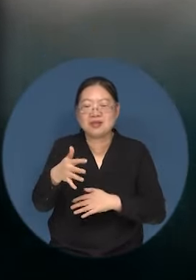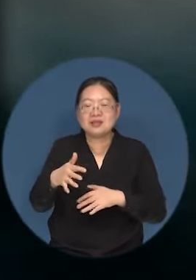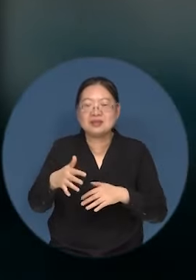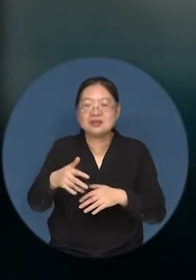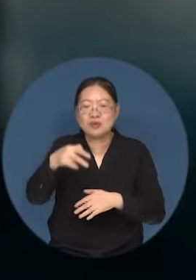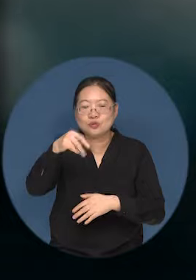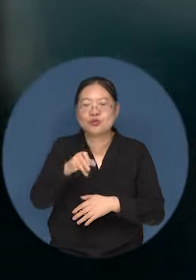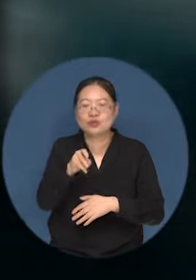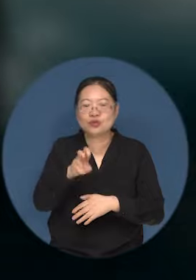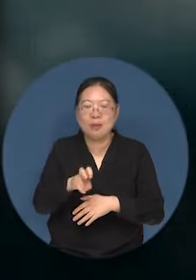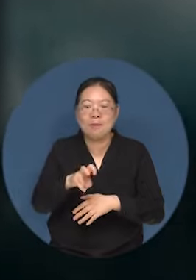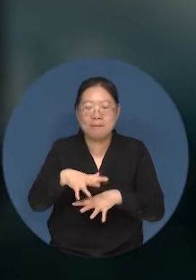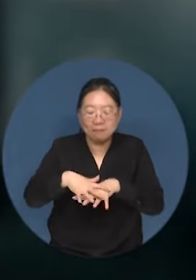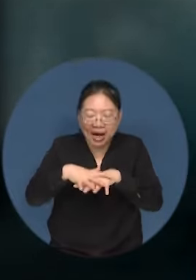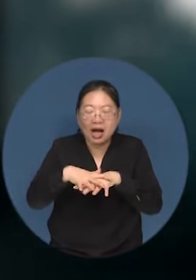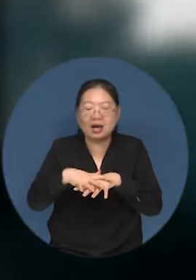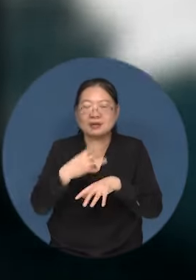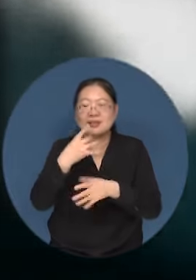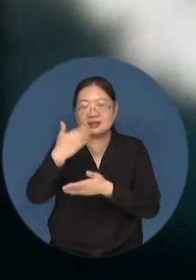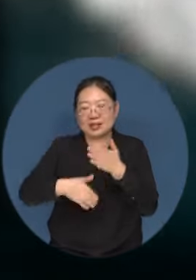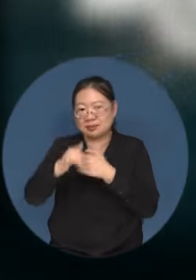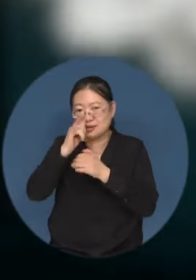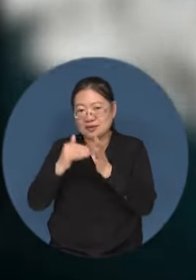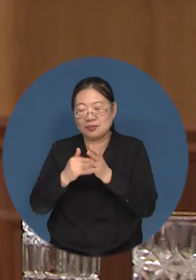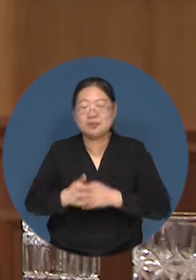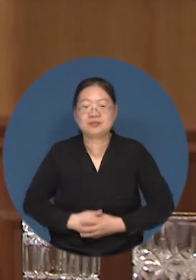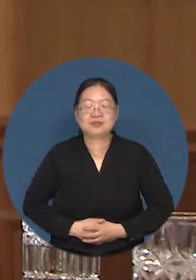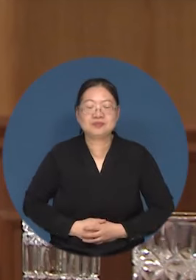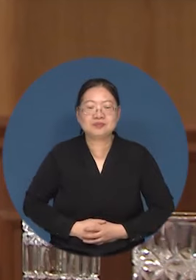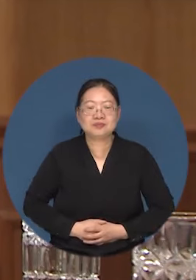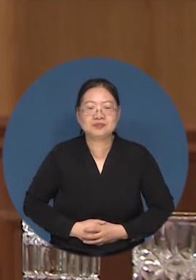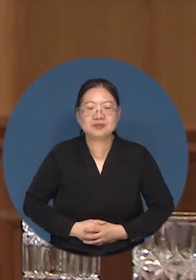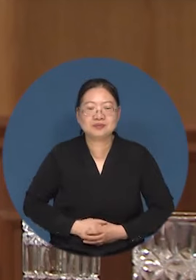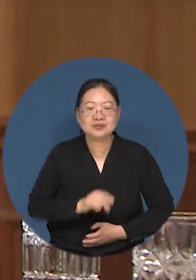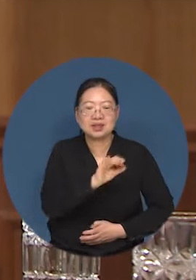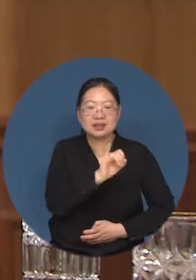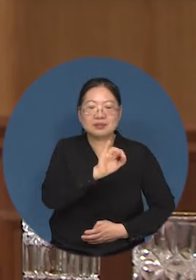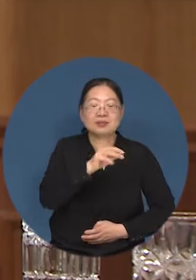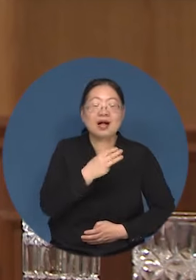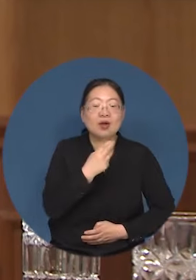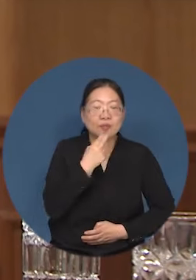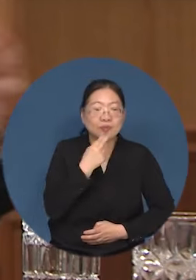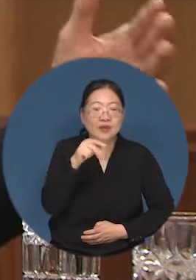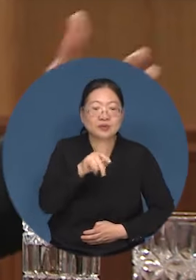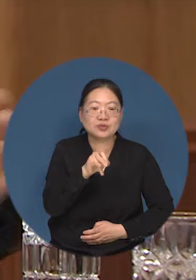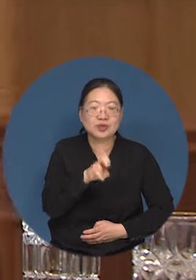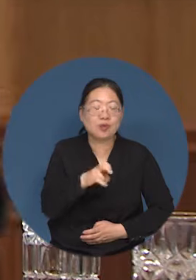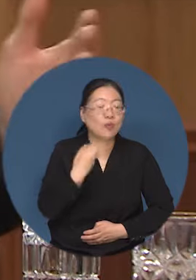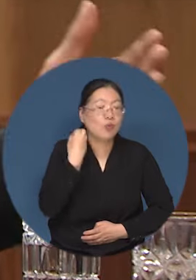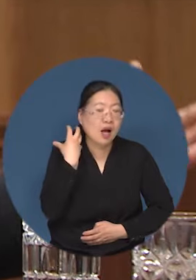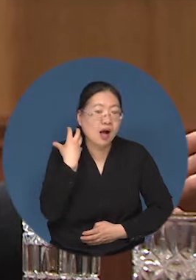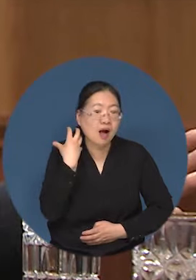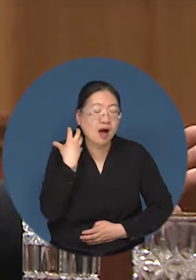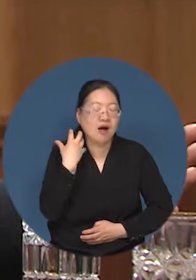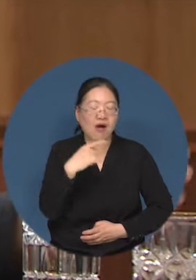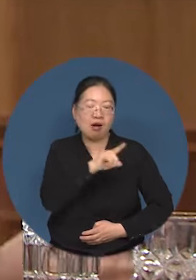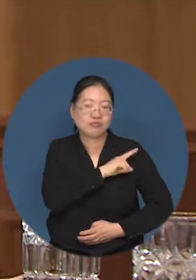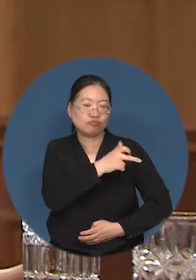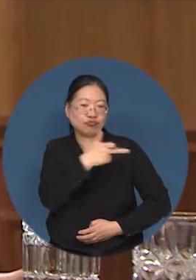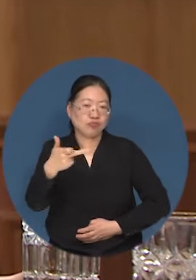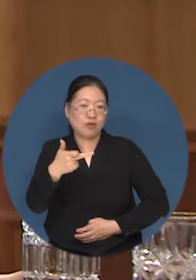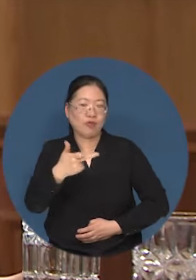거죠. 네, 네. 제가 아는 상식으로는 이빨이 없는 수염 고래가 고래의 크기로는 훨씬 더 크다라고 하고